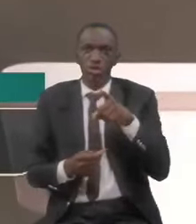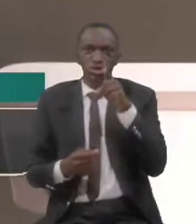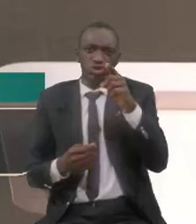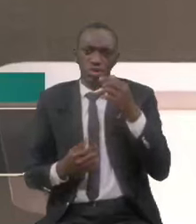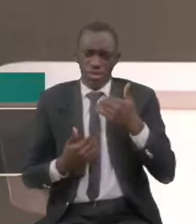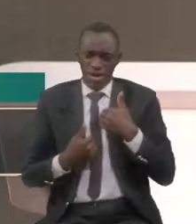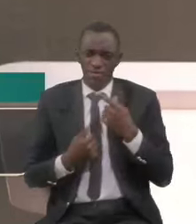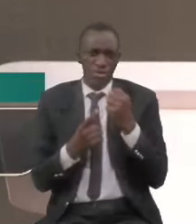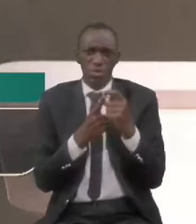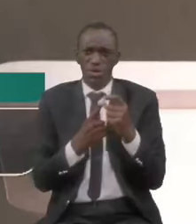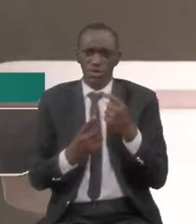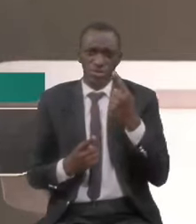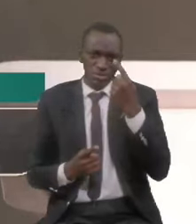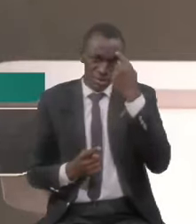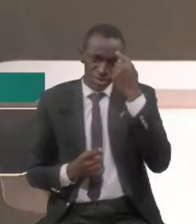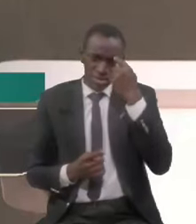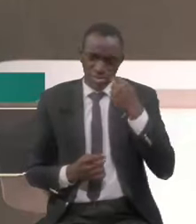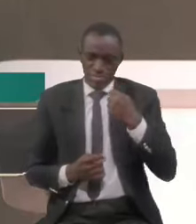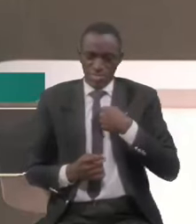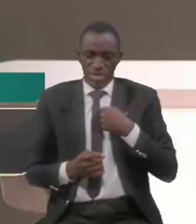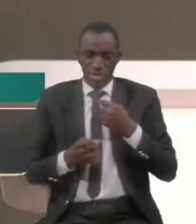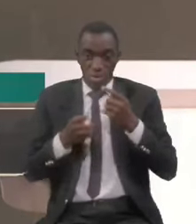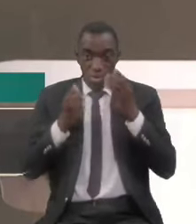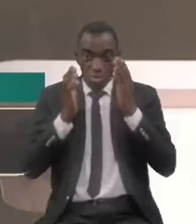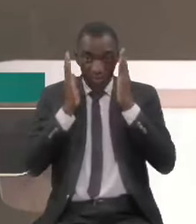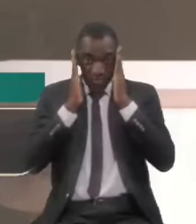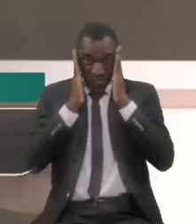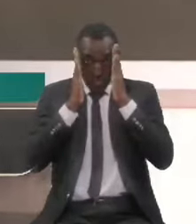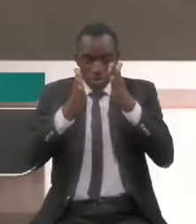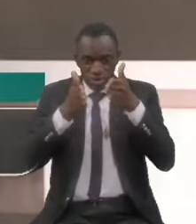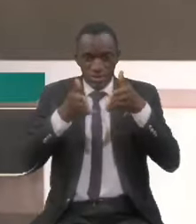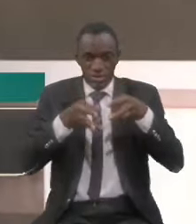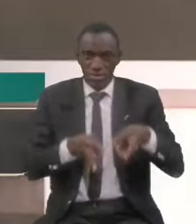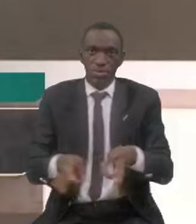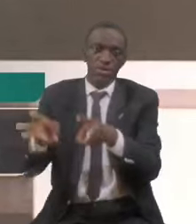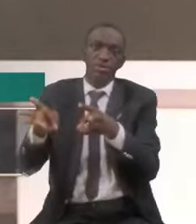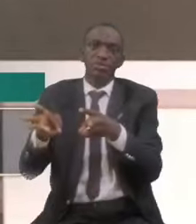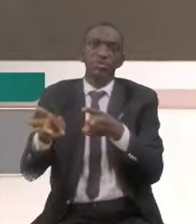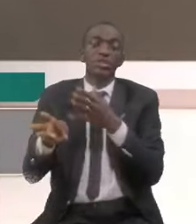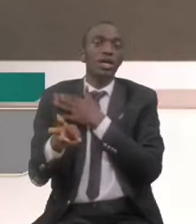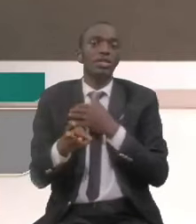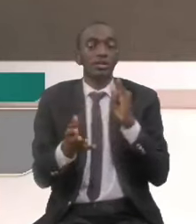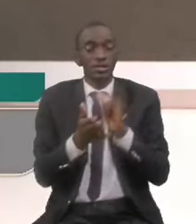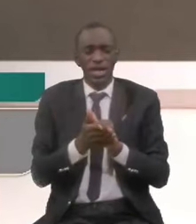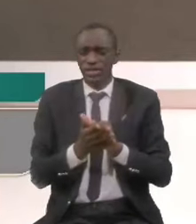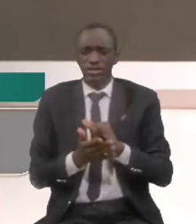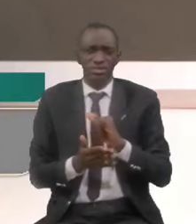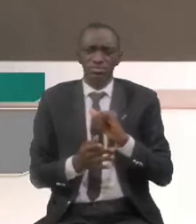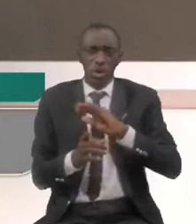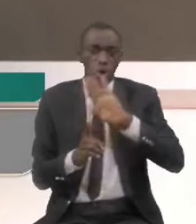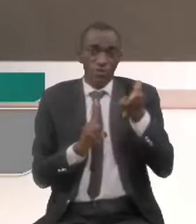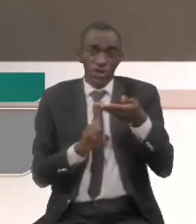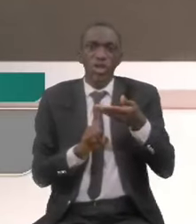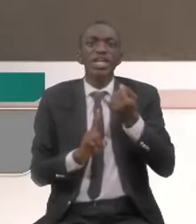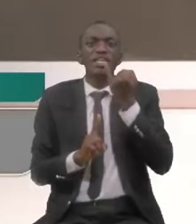dis, voici la direction dans laquelle je vais marcher. Et cette conviction est gravée